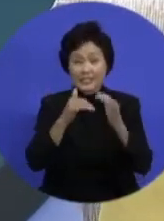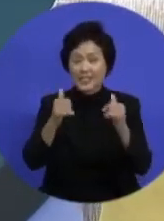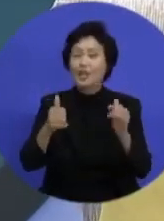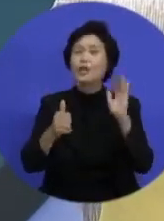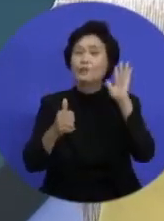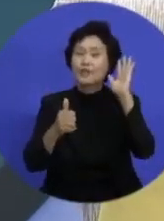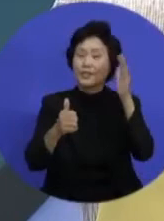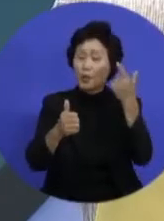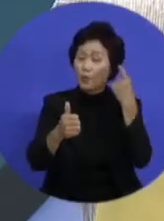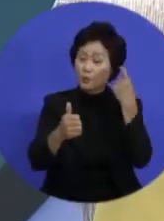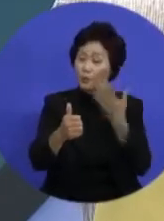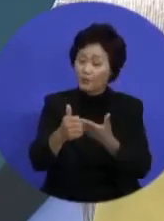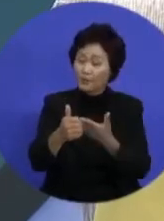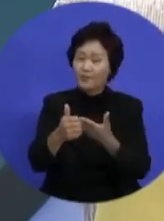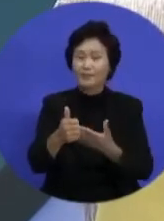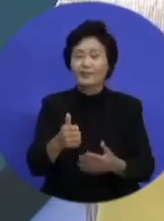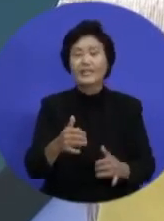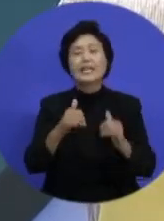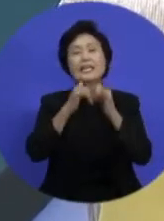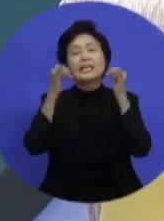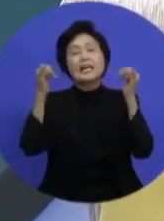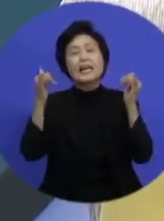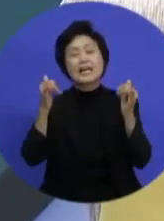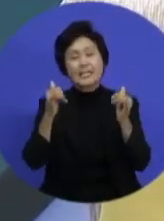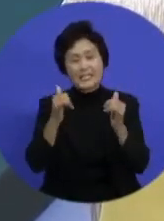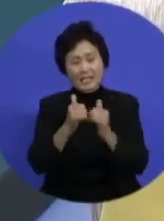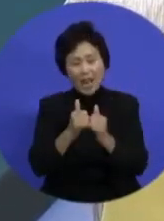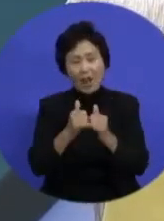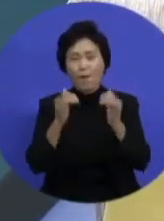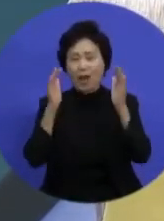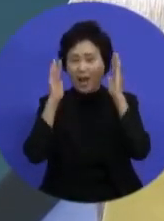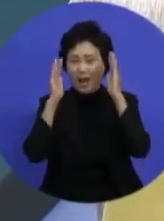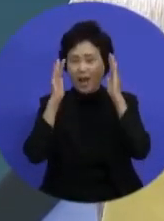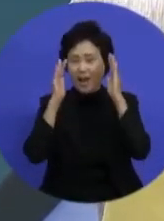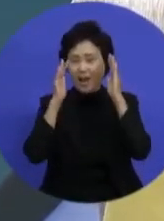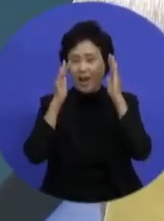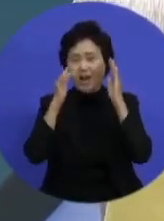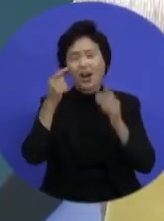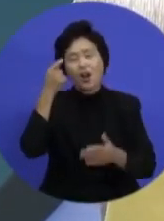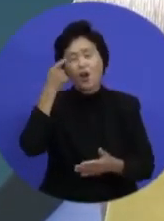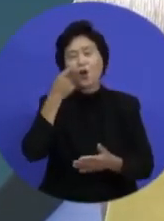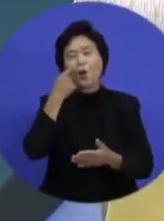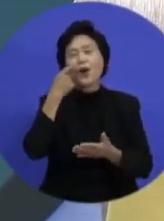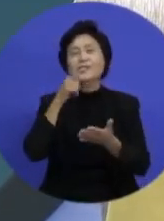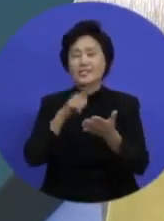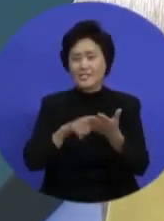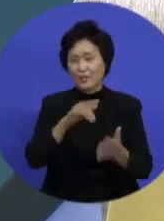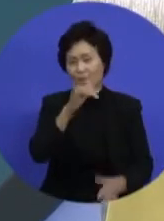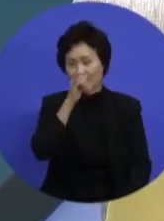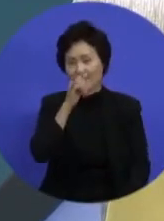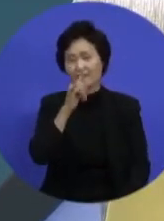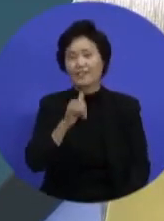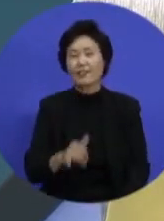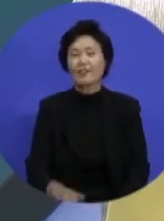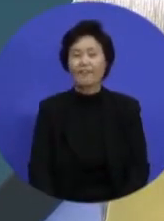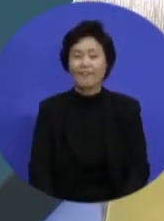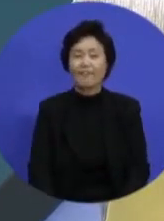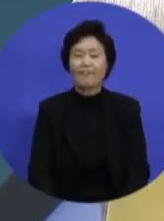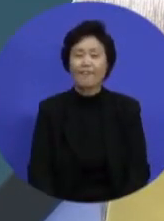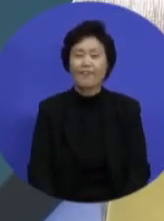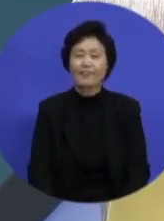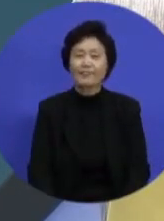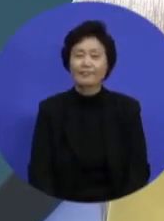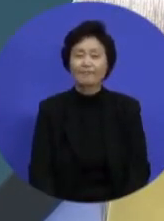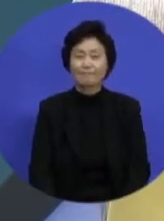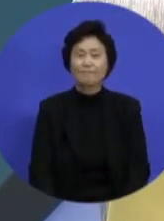직업적으로는 일단 사회학에 일단 관심이 있어서 사회학 네. 네 특히 인권이나 평화라는 키워드에 꽂힌 지